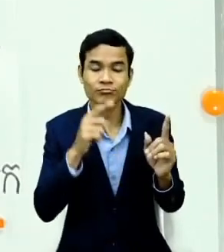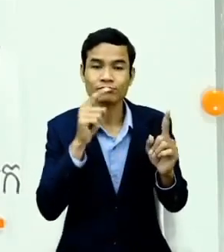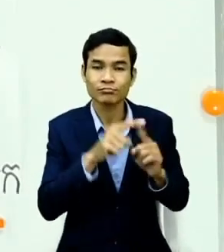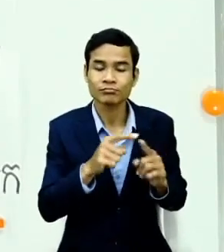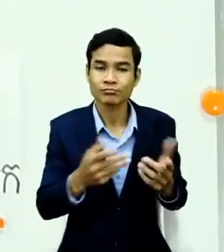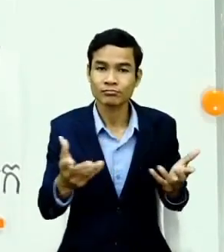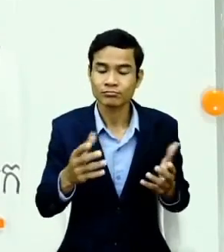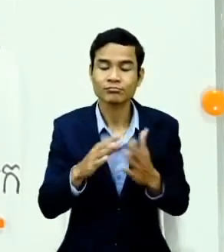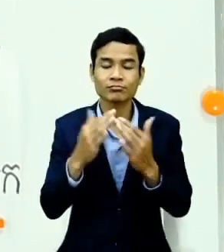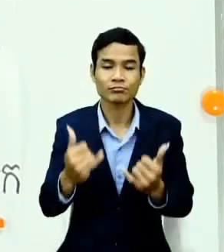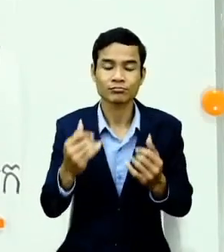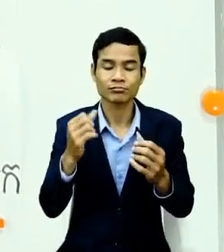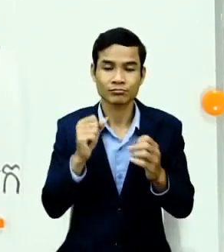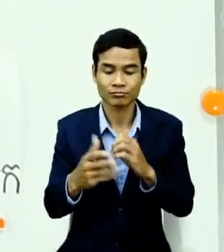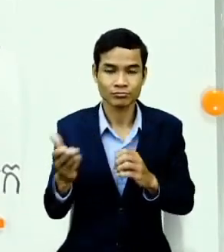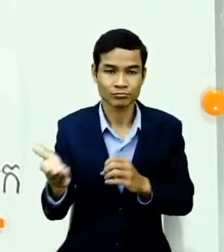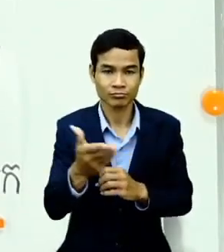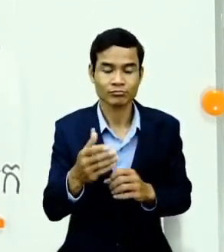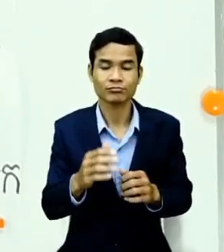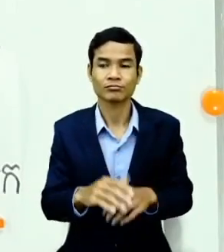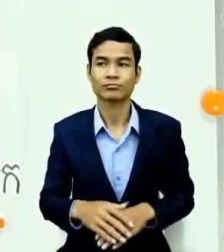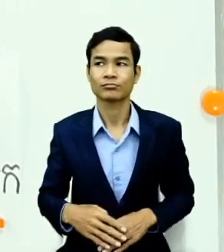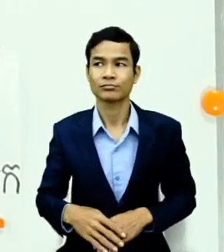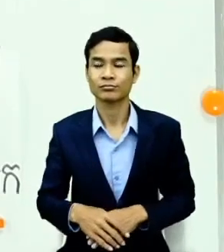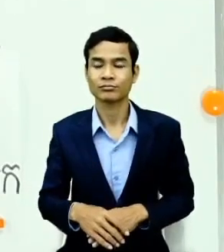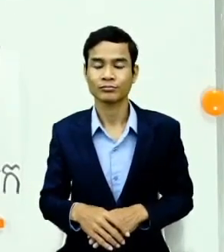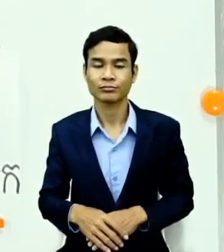chấp đam chìm mùi nè cứ